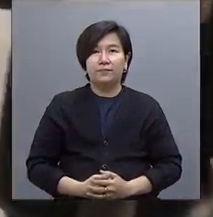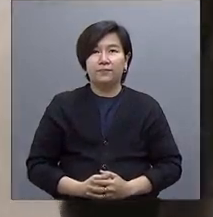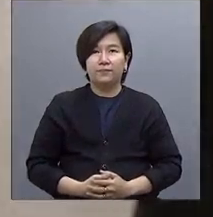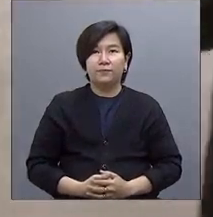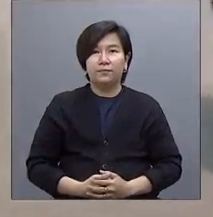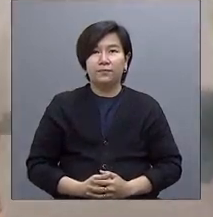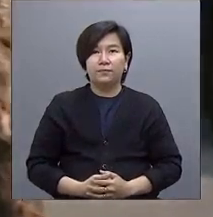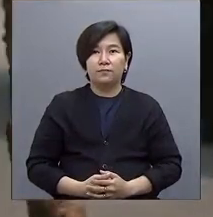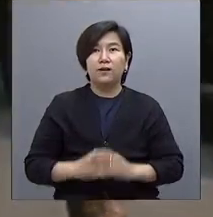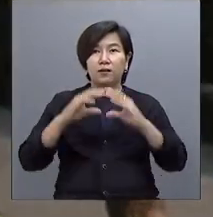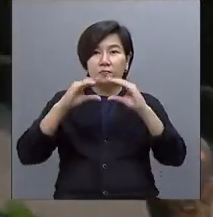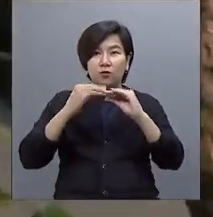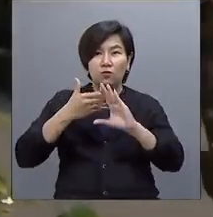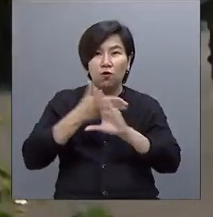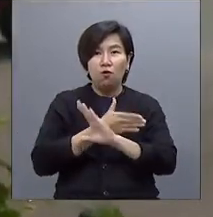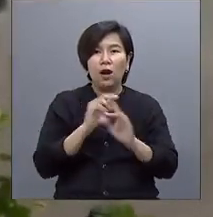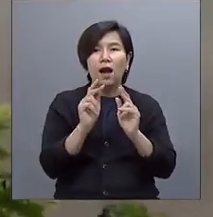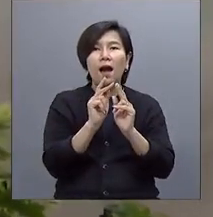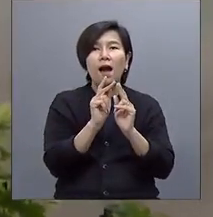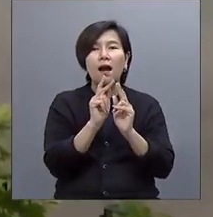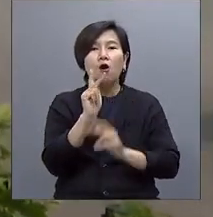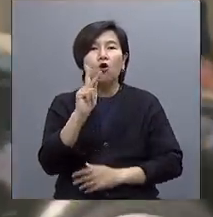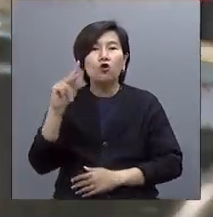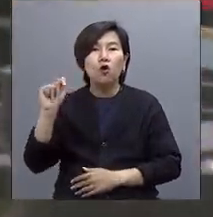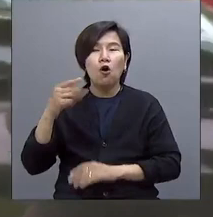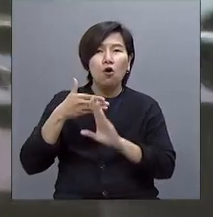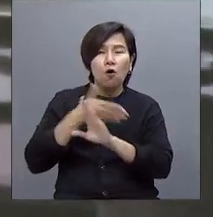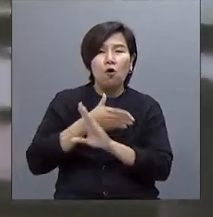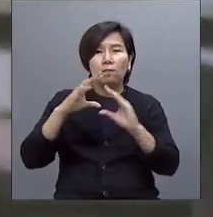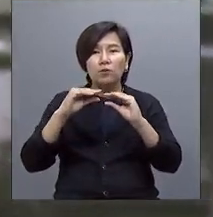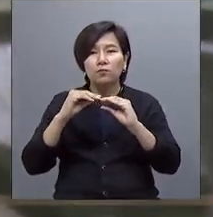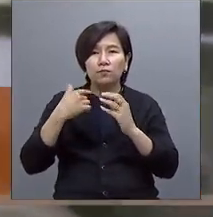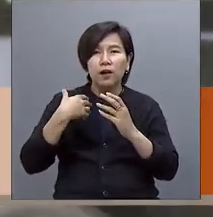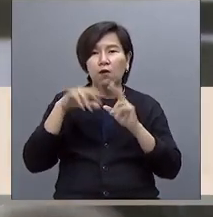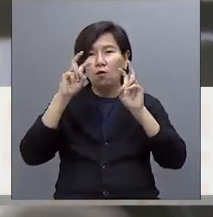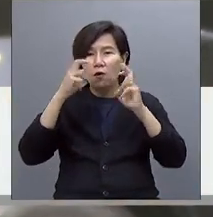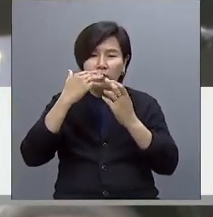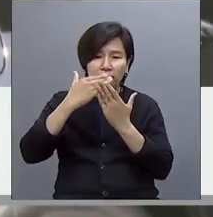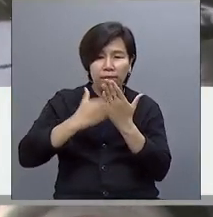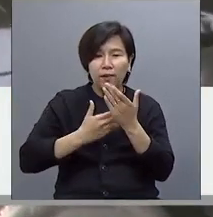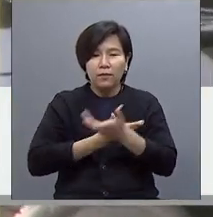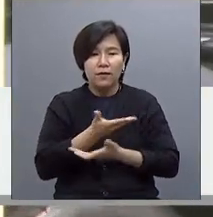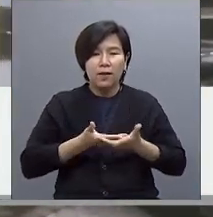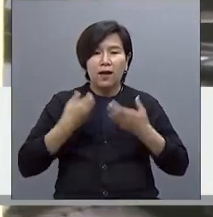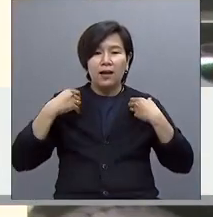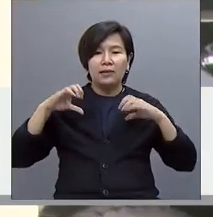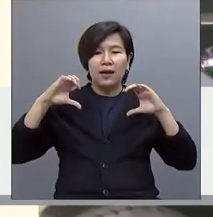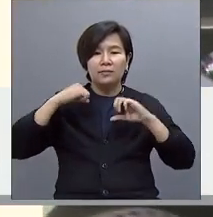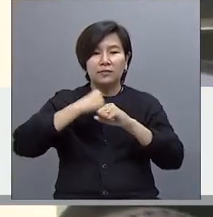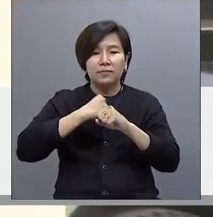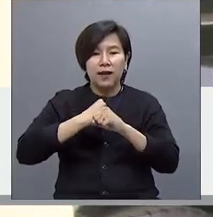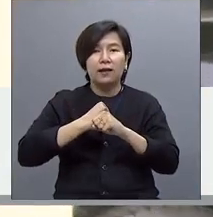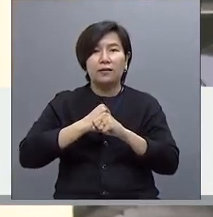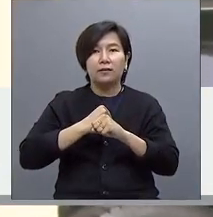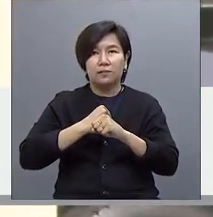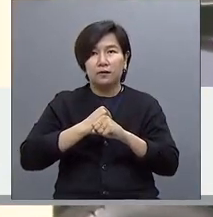ก่อนประชุมร่วมกับคณะกรรมการการเลือกตั้งนะคะถึงการหารือถึงประเด็นข้อปฏิบัติและข้อห้ามสำหรับข้าราชการประจำในช่วงการหาเสียง